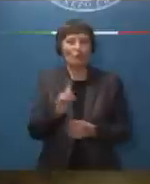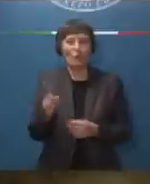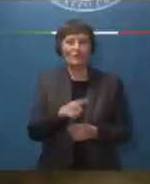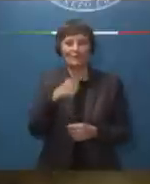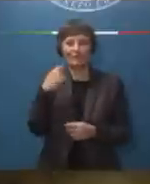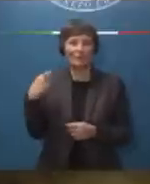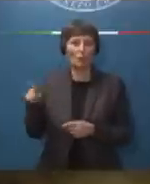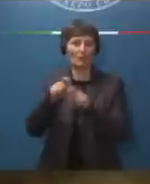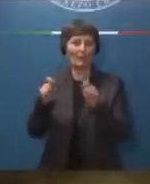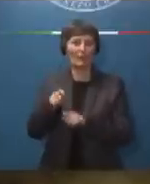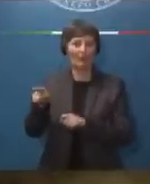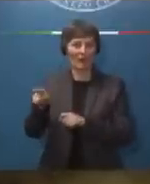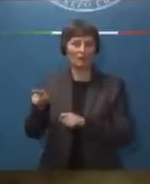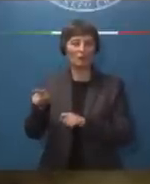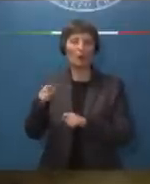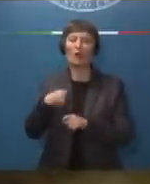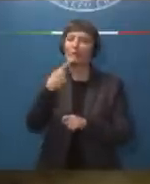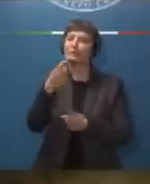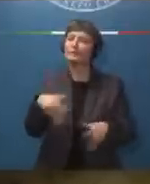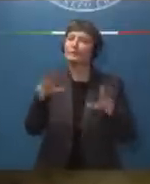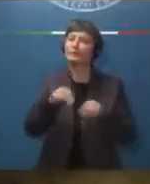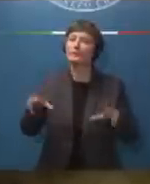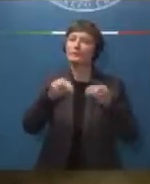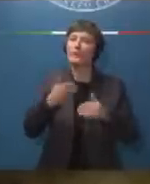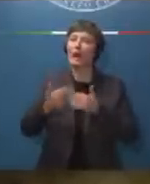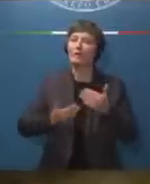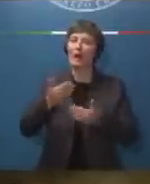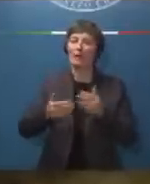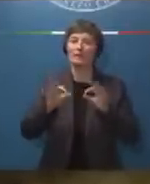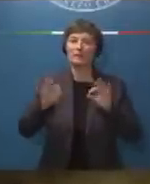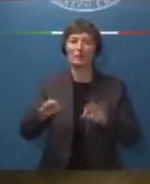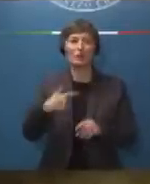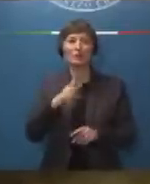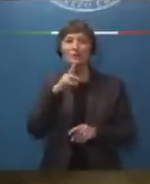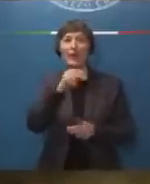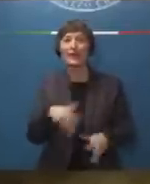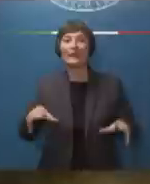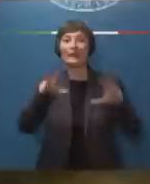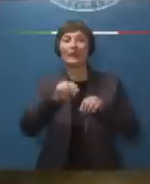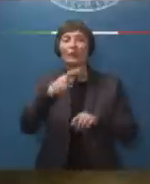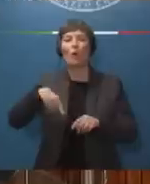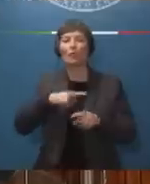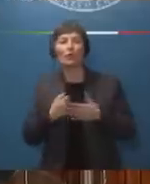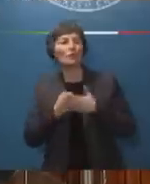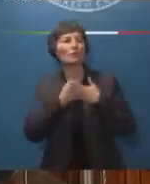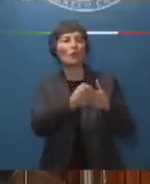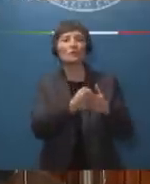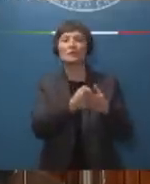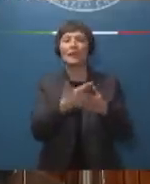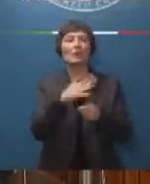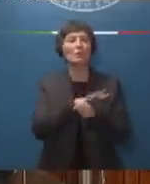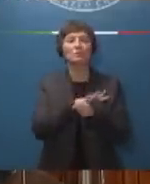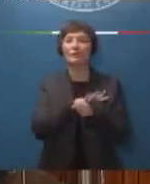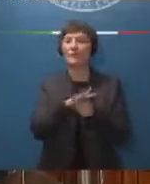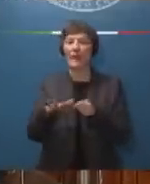intende continuare a fare Abbiamo ribadito al presidente zelanski il nostro sostegno a 360 gradi verso